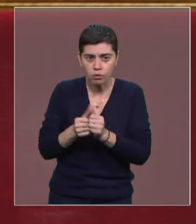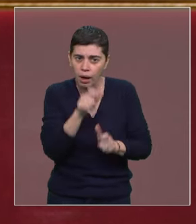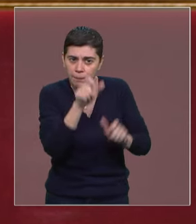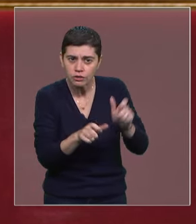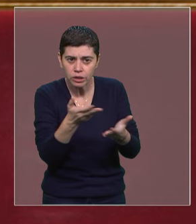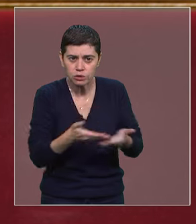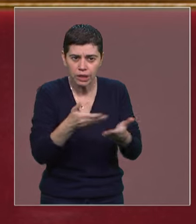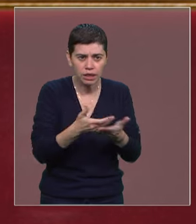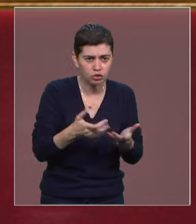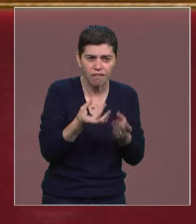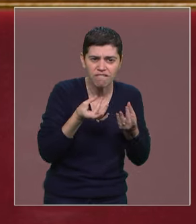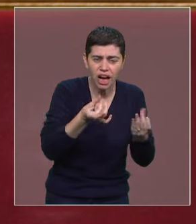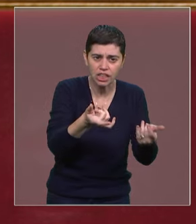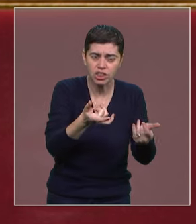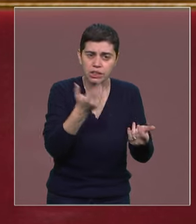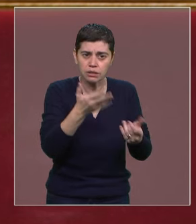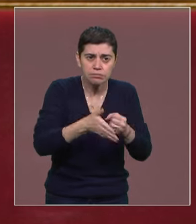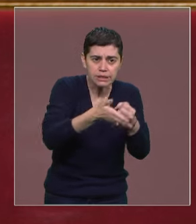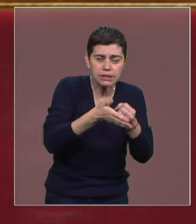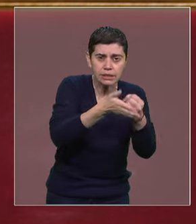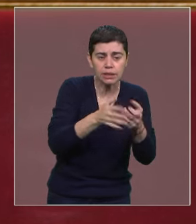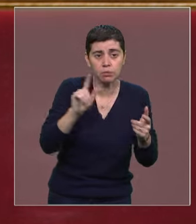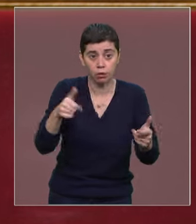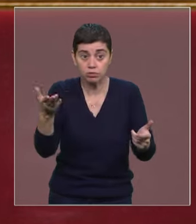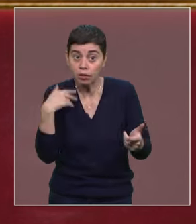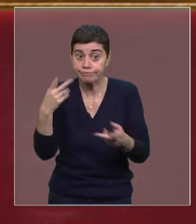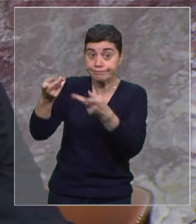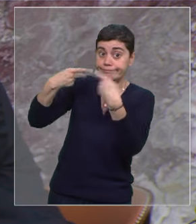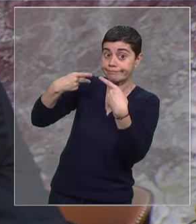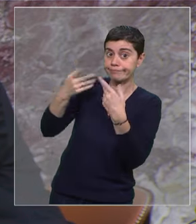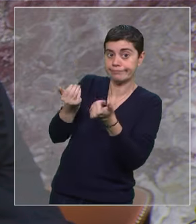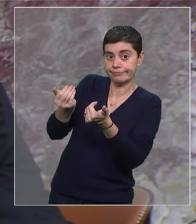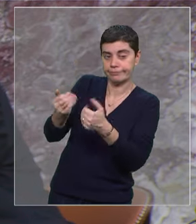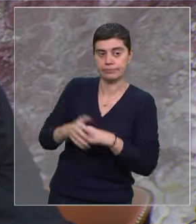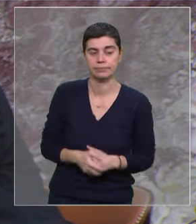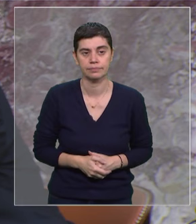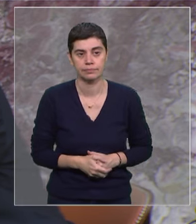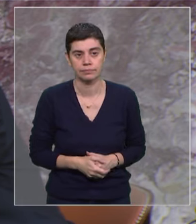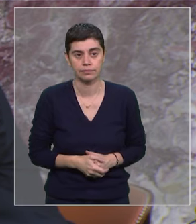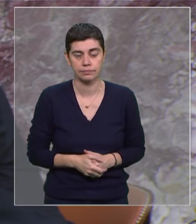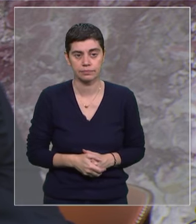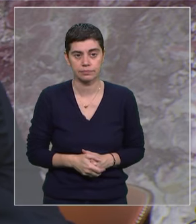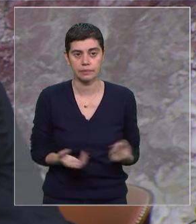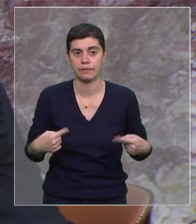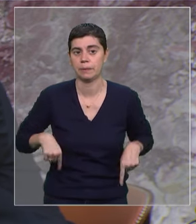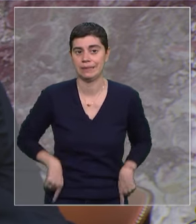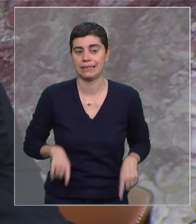des réponses tant sur les annonces de la Première Ministre que sur le FEAD. Merci beaucoup. La parole est à Madame Aurore Berger,